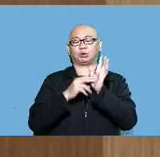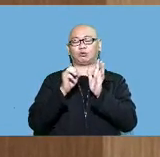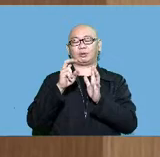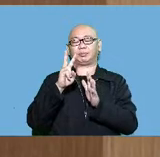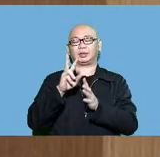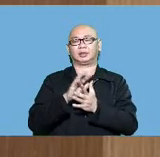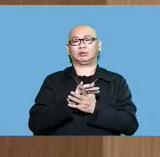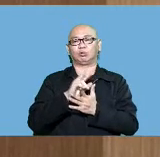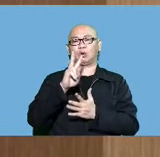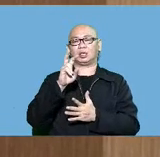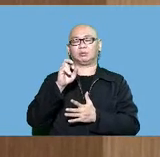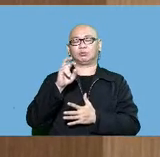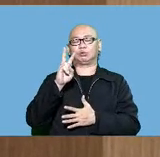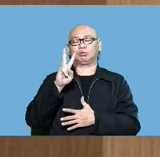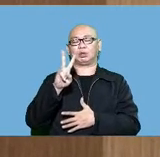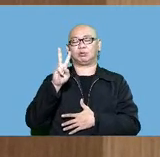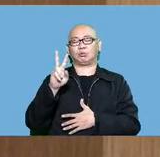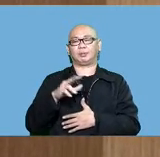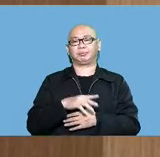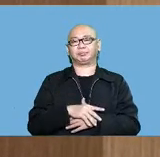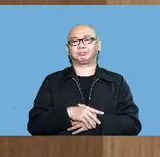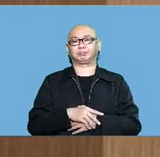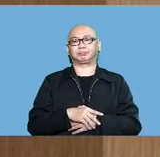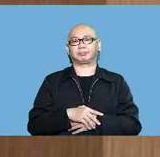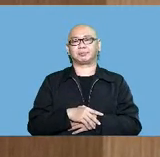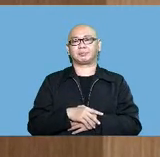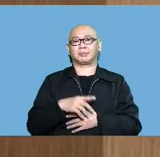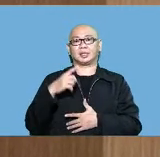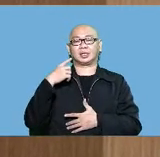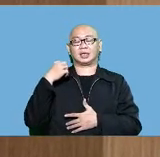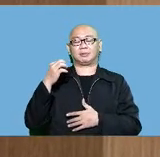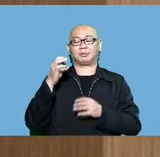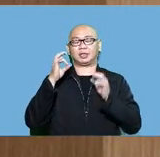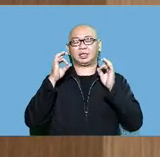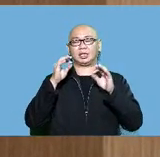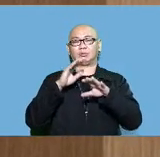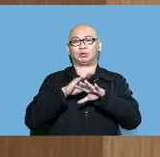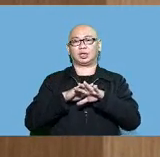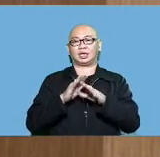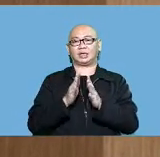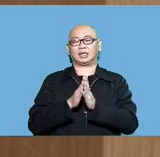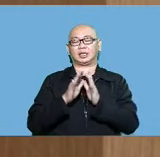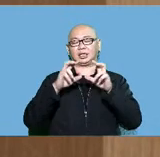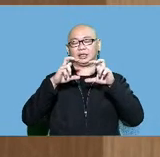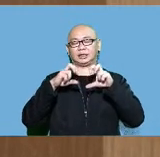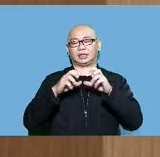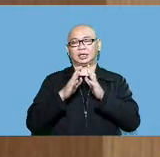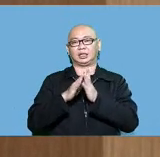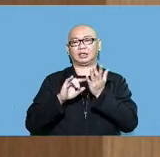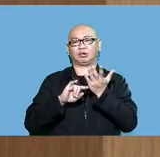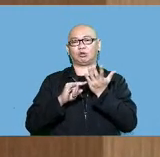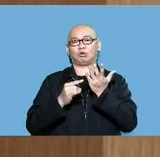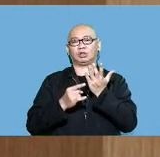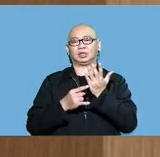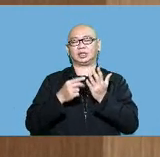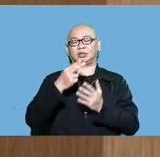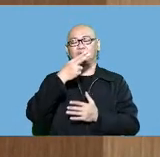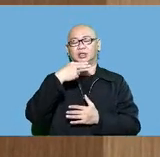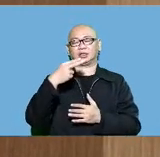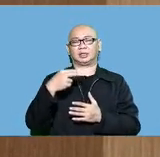15 November 2022. Menteri Pendidikan, Kebudayaan, Riset dan Teknologi Republik